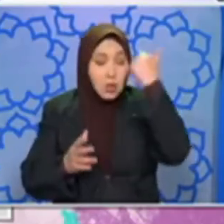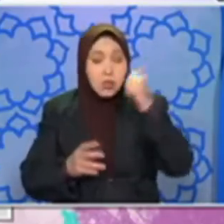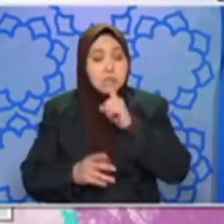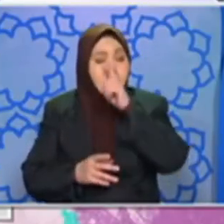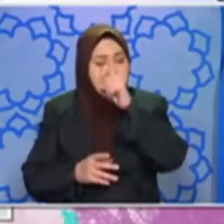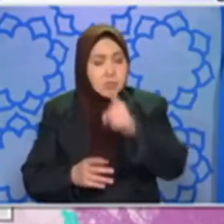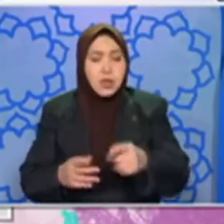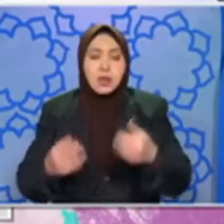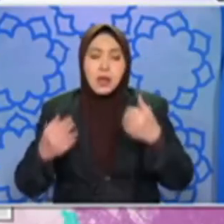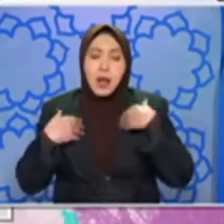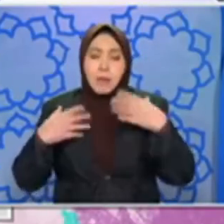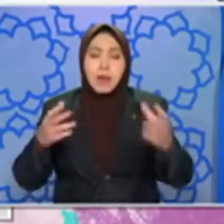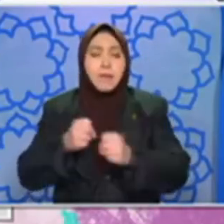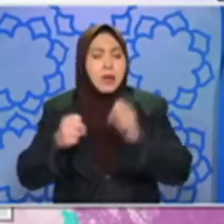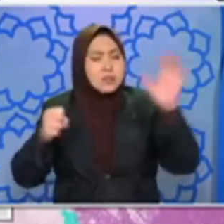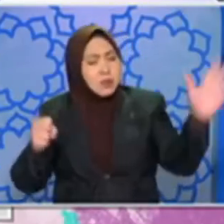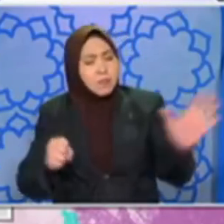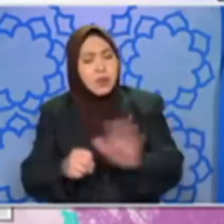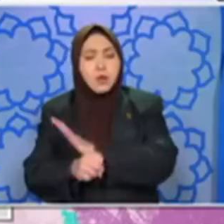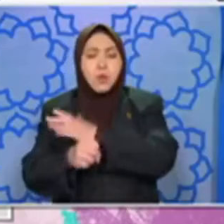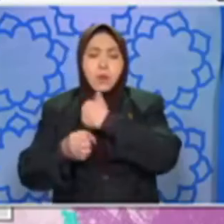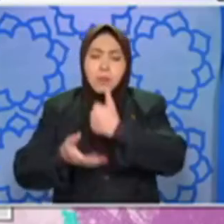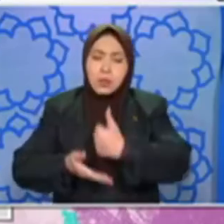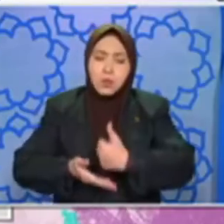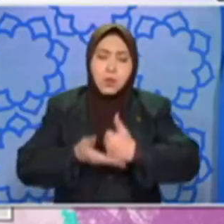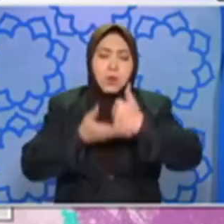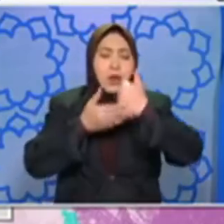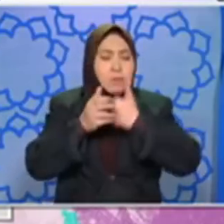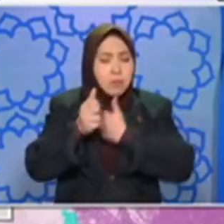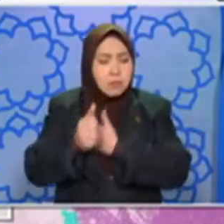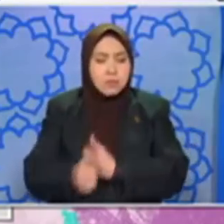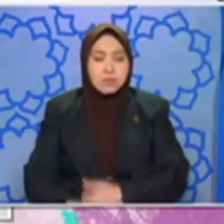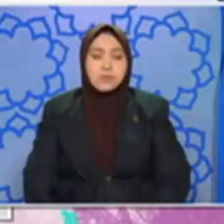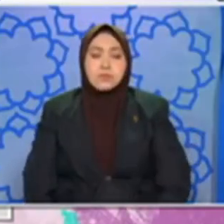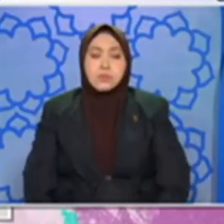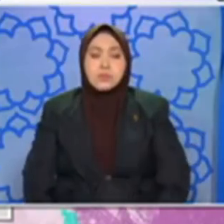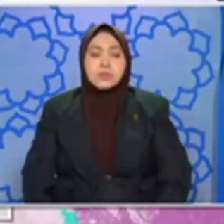فلا يسرف في القتل